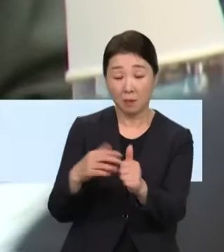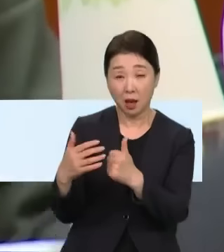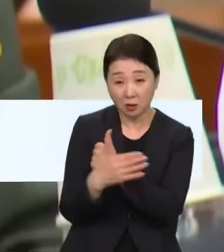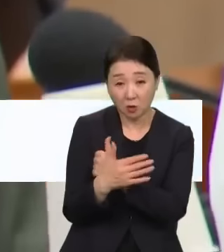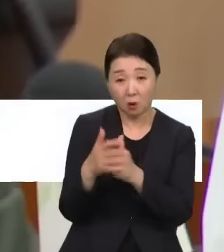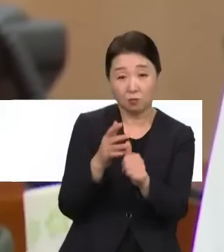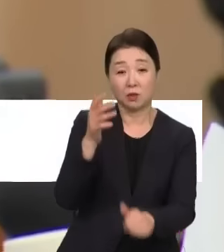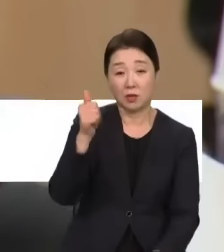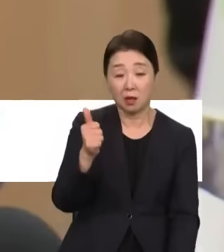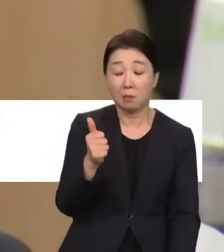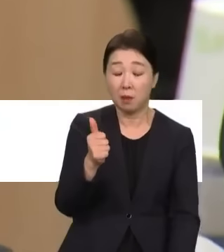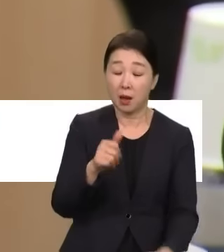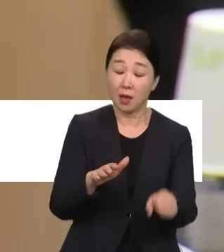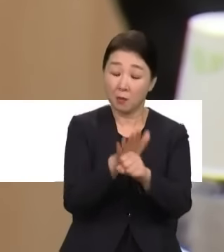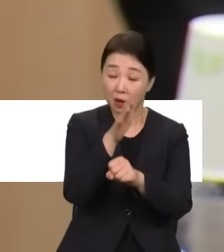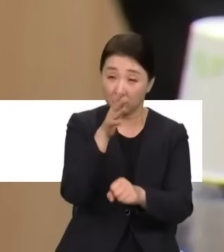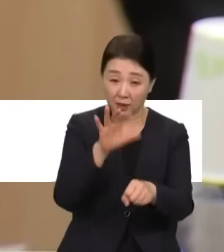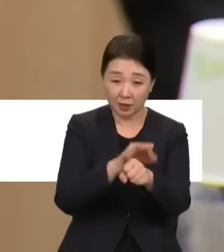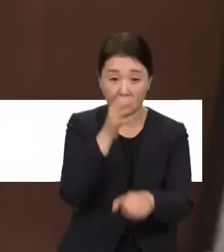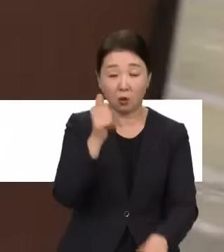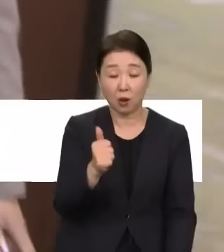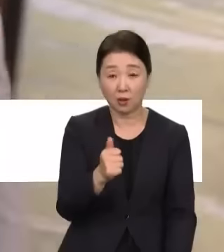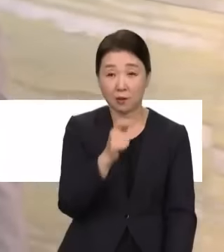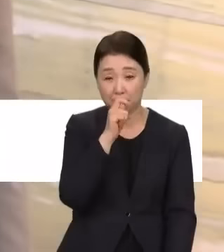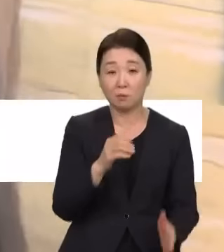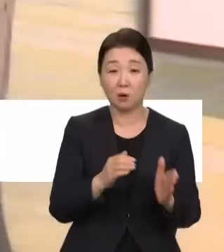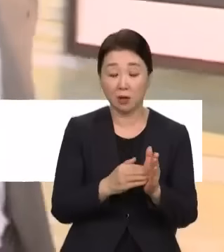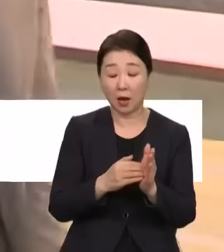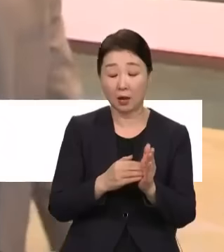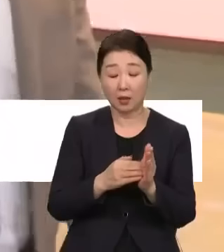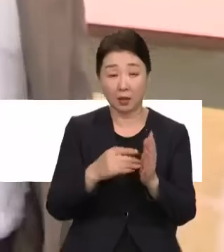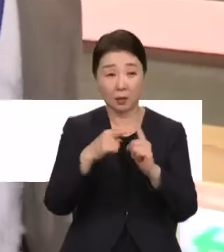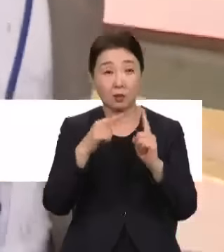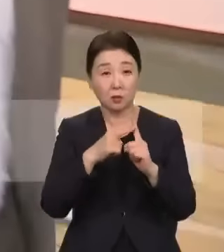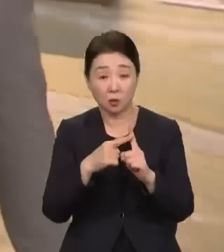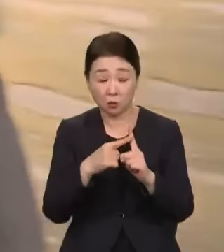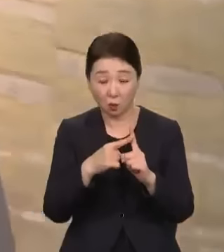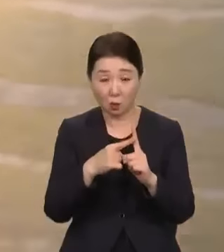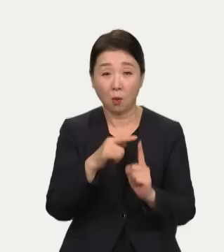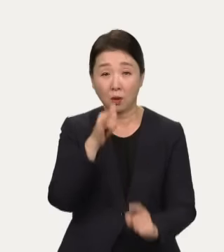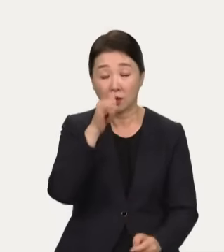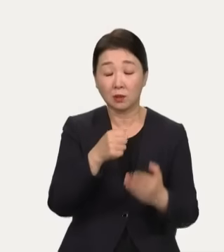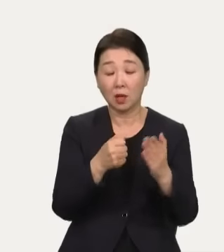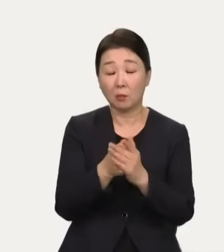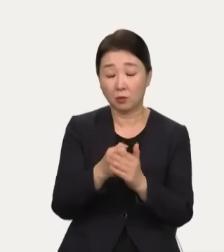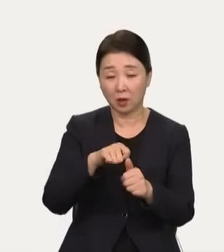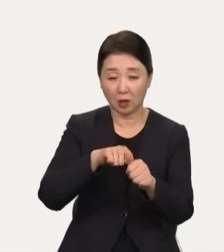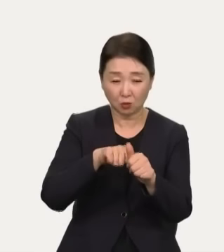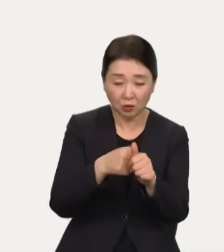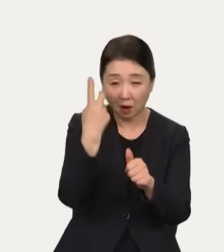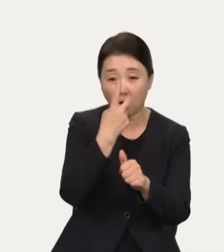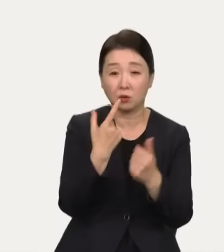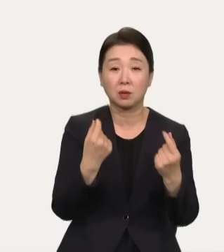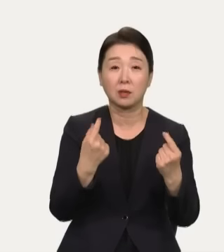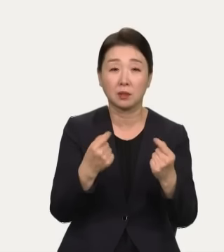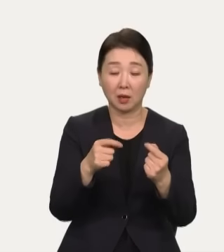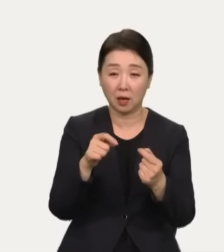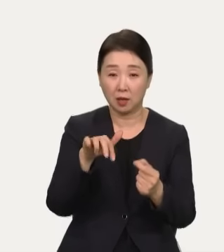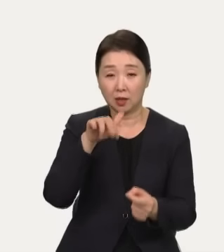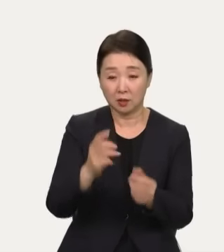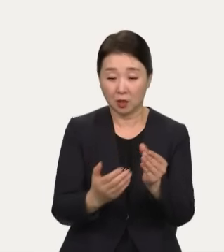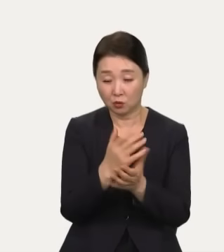사령관이 침묵했고 이를 긍정으로 이해한 박 전 단장이 무리한 수사를 시작했다는 겁니다. 최상병 순직 사건, 즉